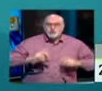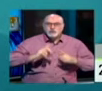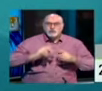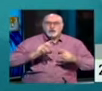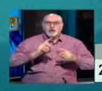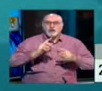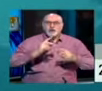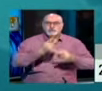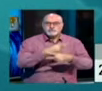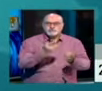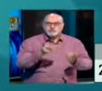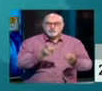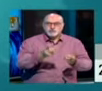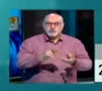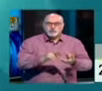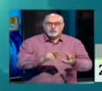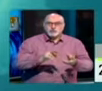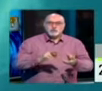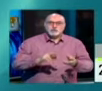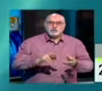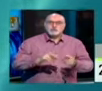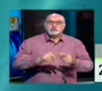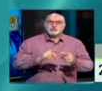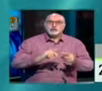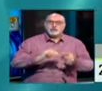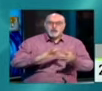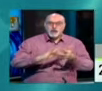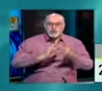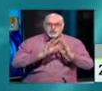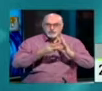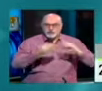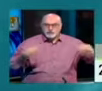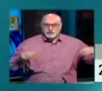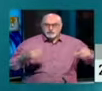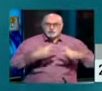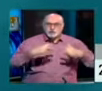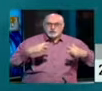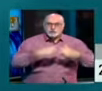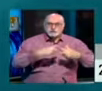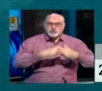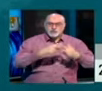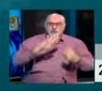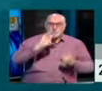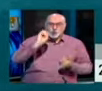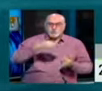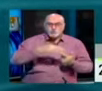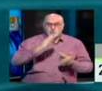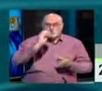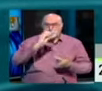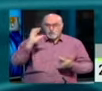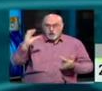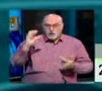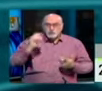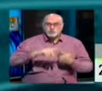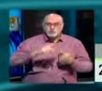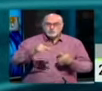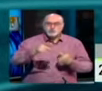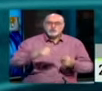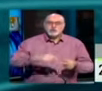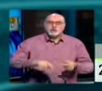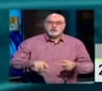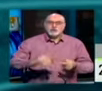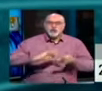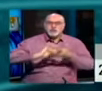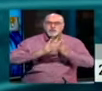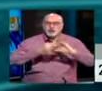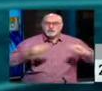البيانات المحجوزة عبر الروابط الظاهرة على الشاشة الخاصة بالامتحانين، إضافة إلى رابط فضاء الأولياء على الأرضية